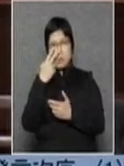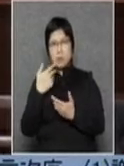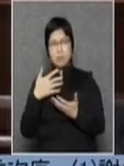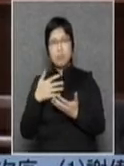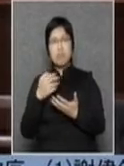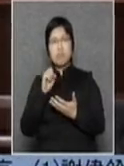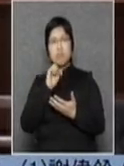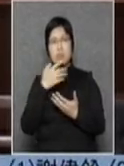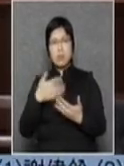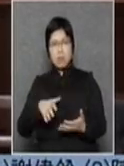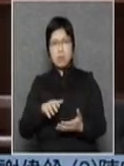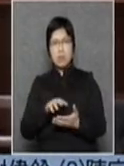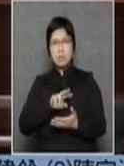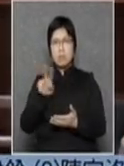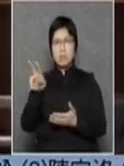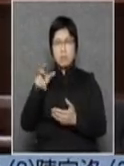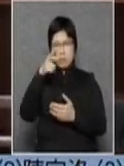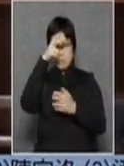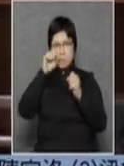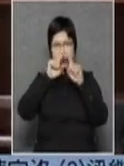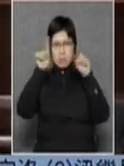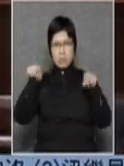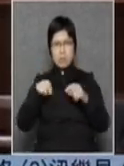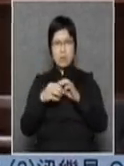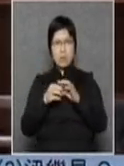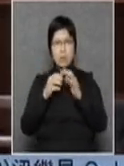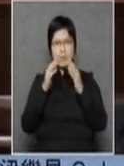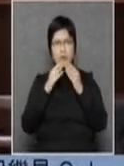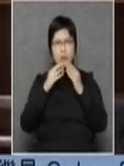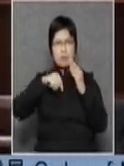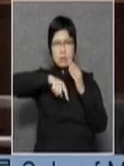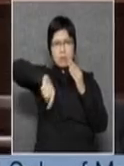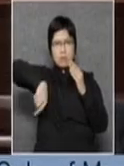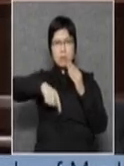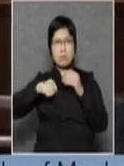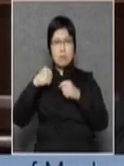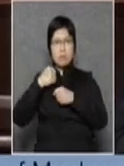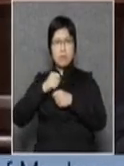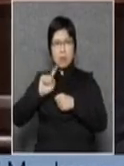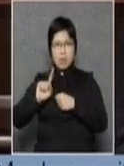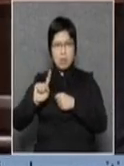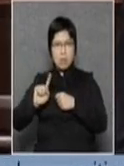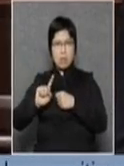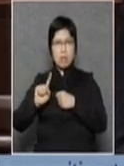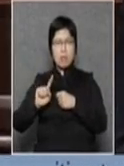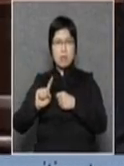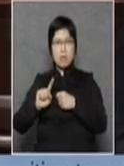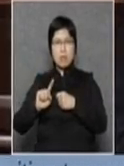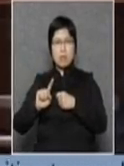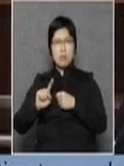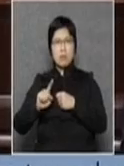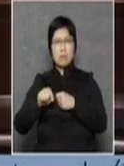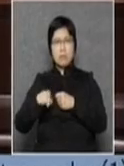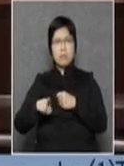呢，你睇下佢嘅施政報告關於房屋土地做咗啲乜嘢去令到呢一